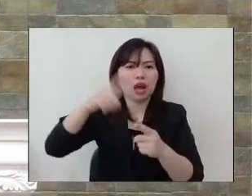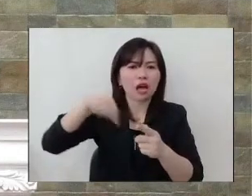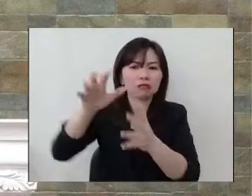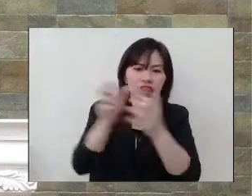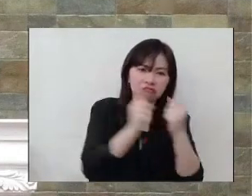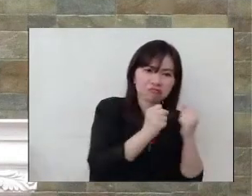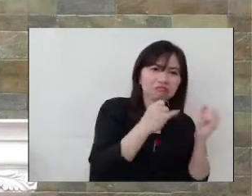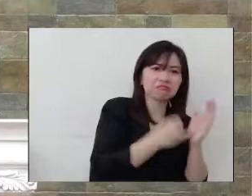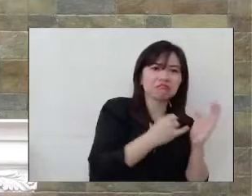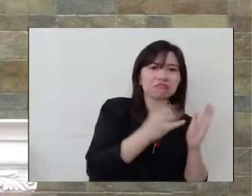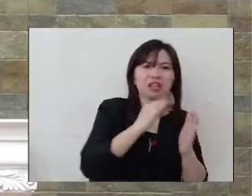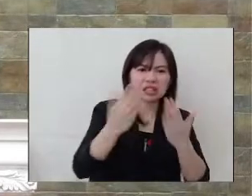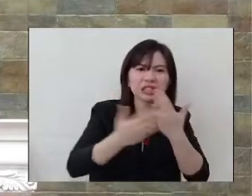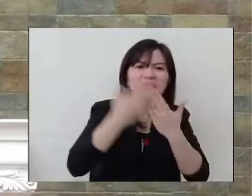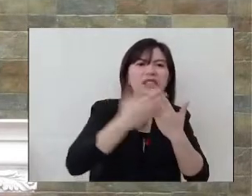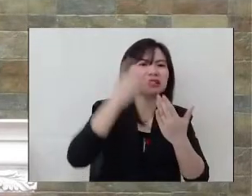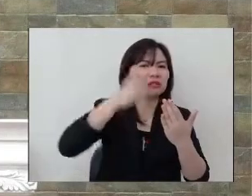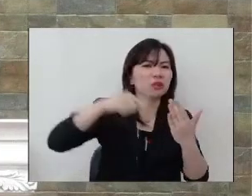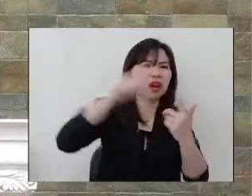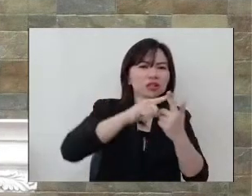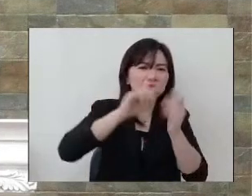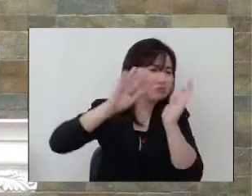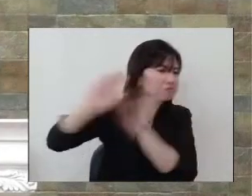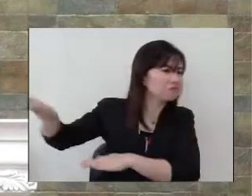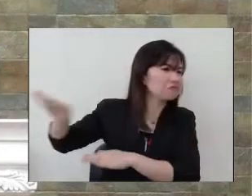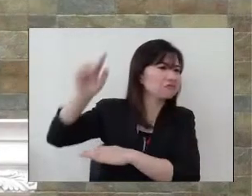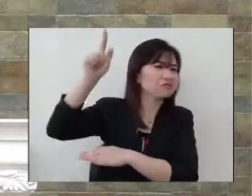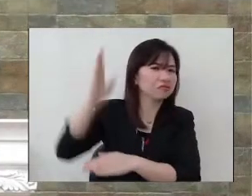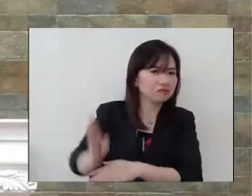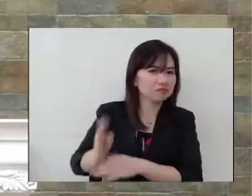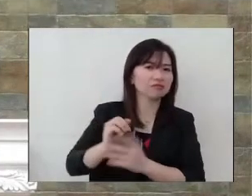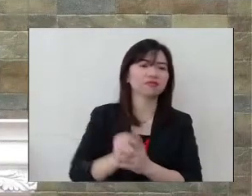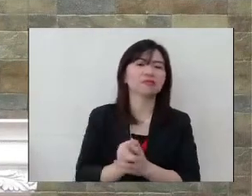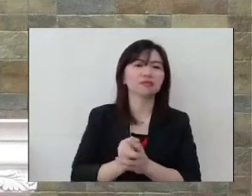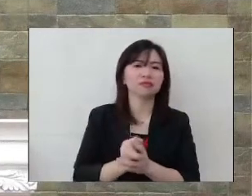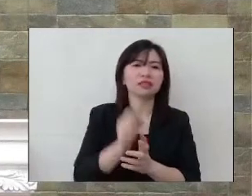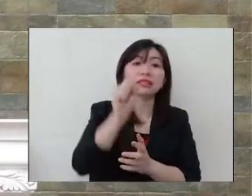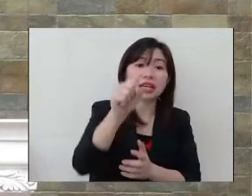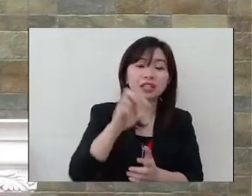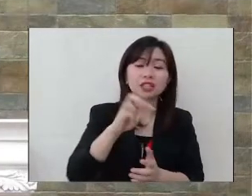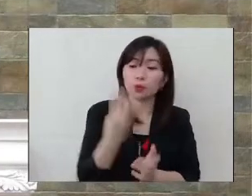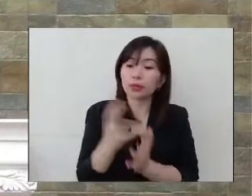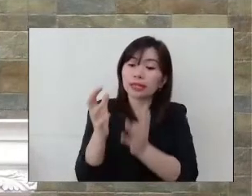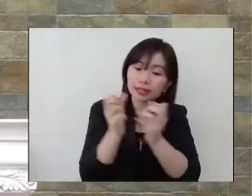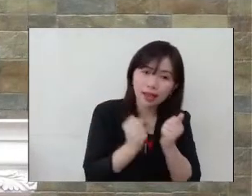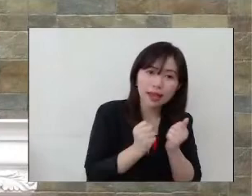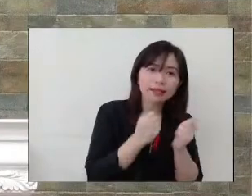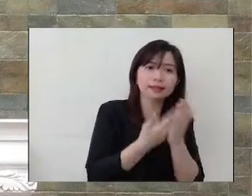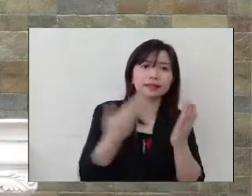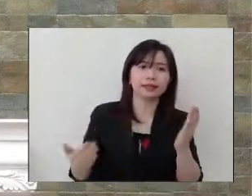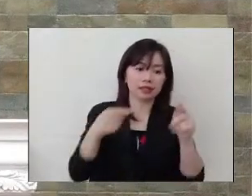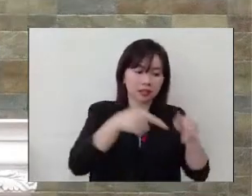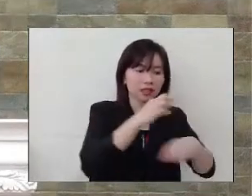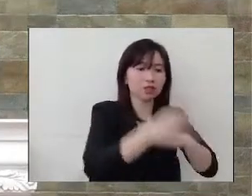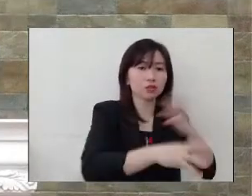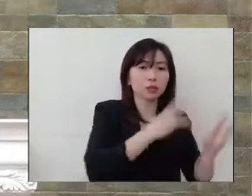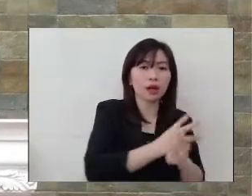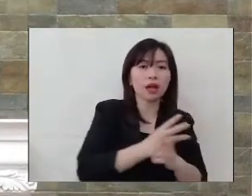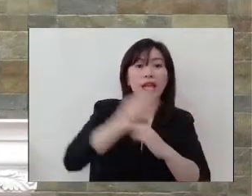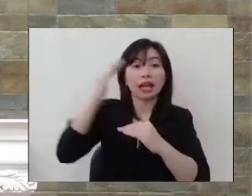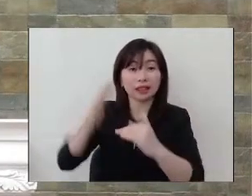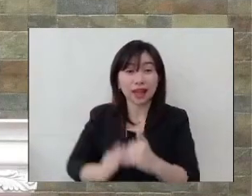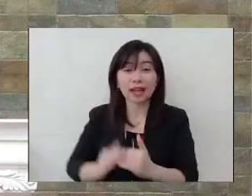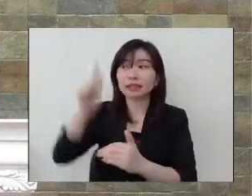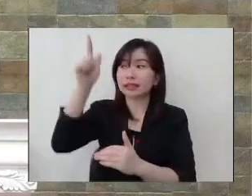na ibinibigay sa atin ng Diyos. Mas lalo pa nating tinatangkilik ang mga bagay ng mundo na ito kaysa sa mga bagay